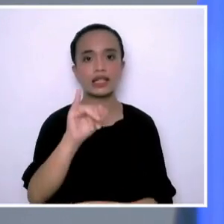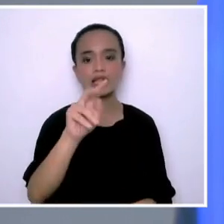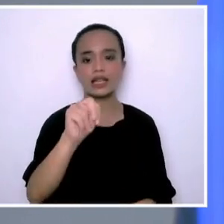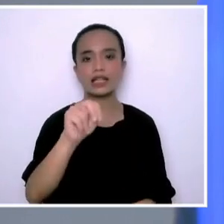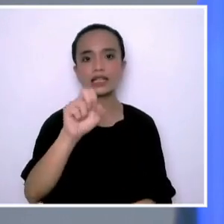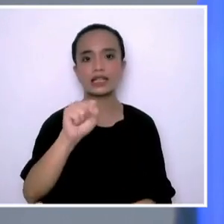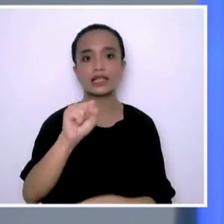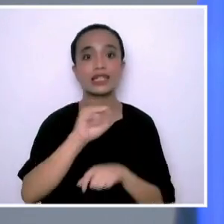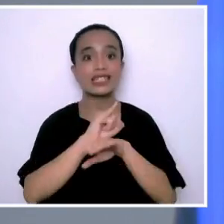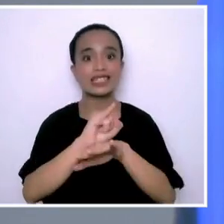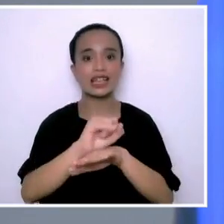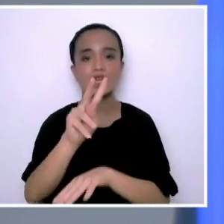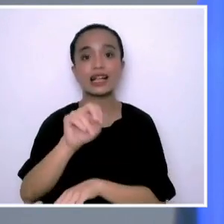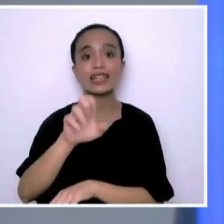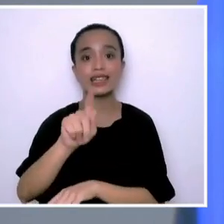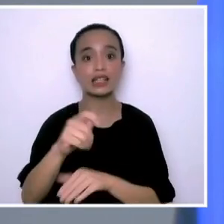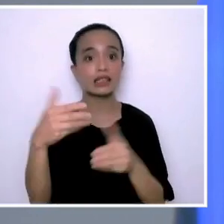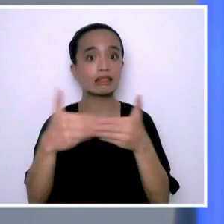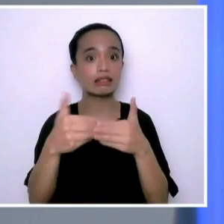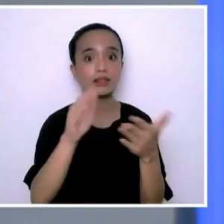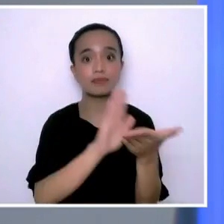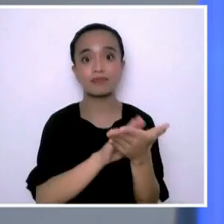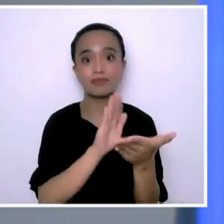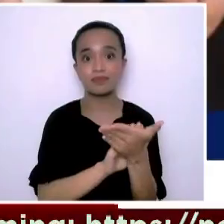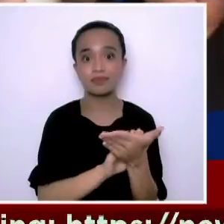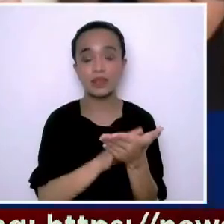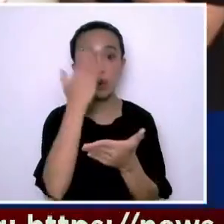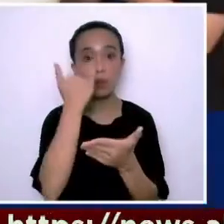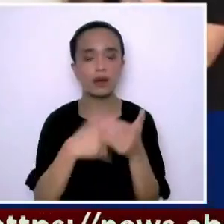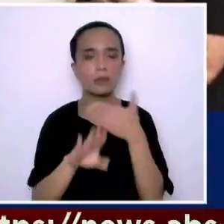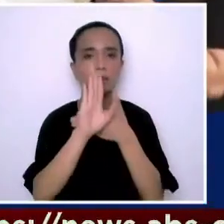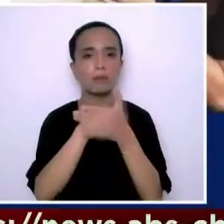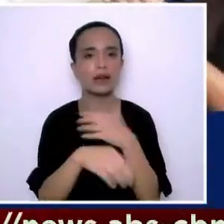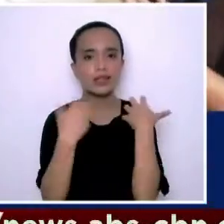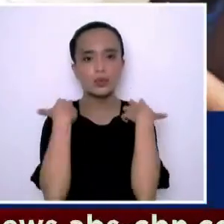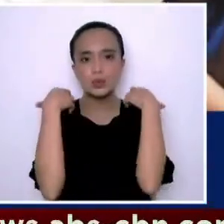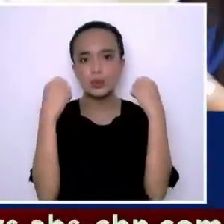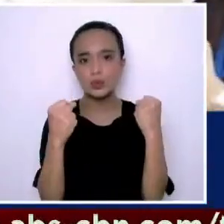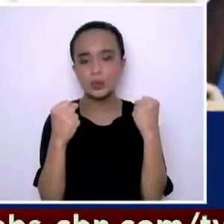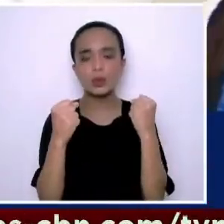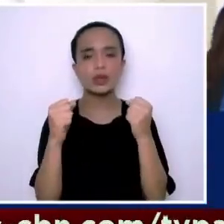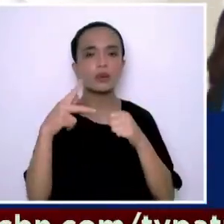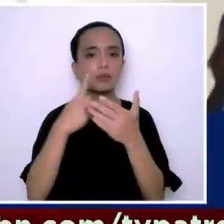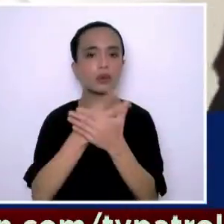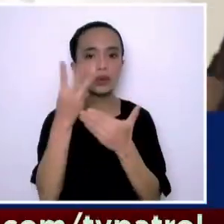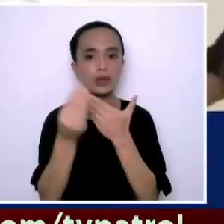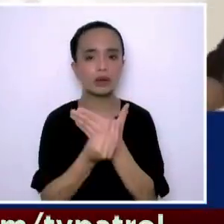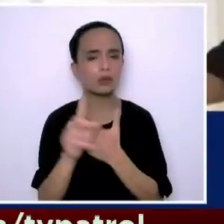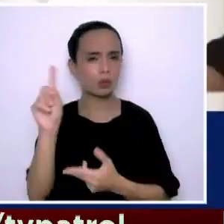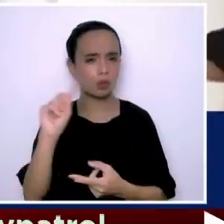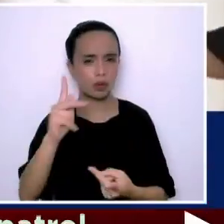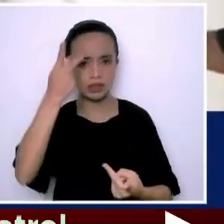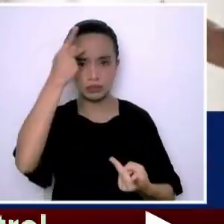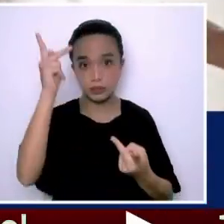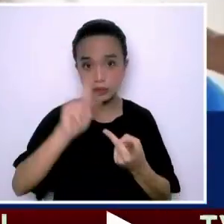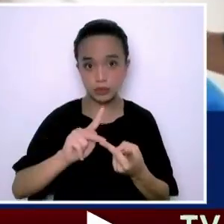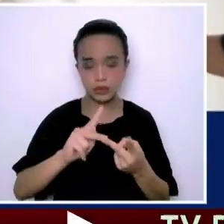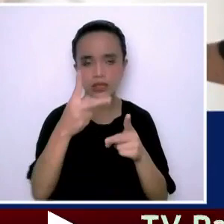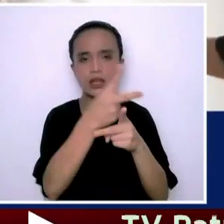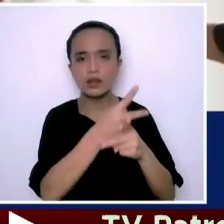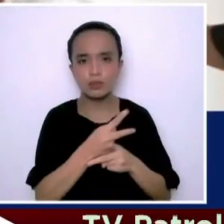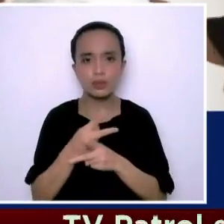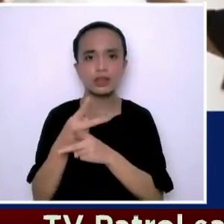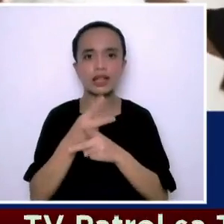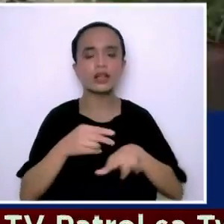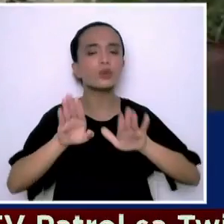mga silid-aralan. Bahagi ito ng Baliksigla Program ng lungsod na layong protektahan ang mga bata